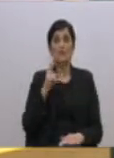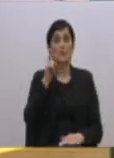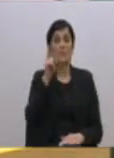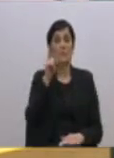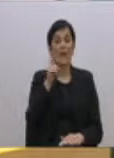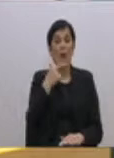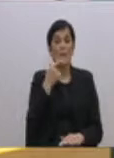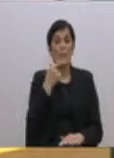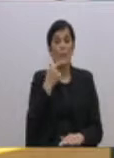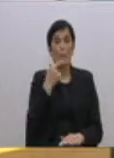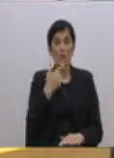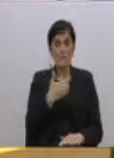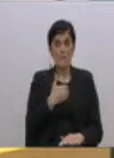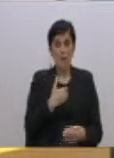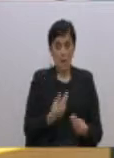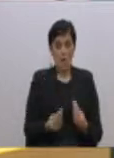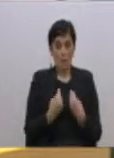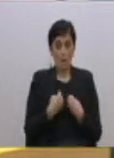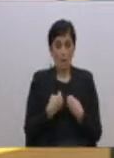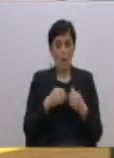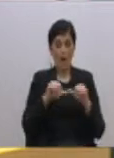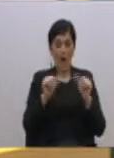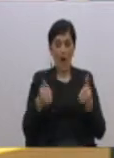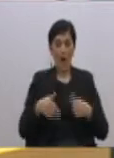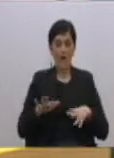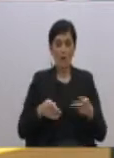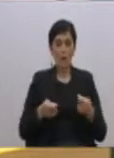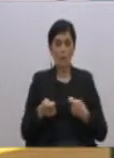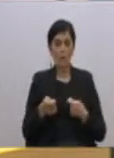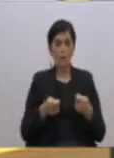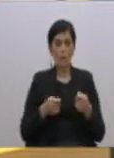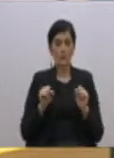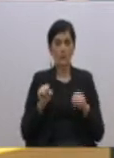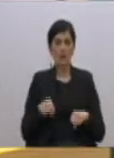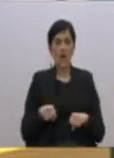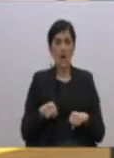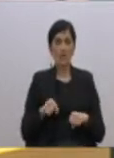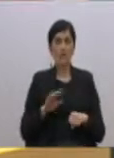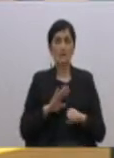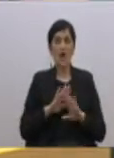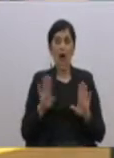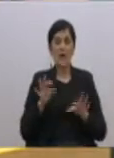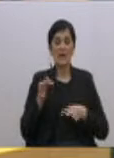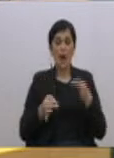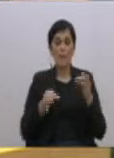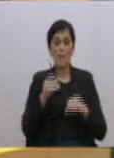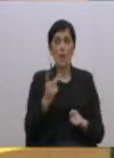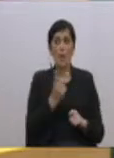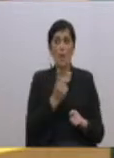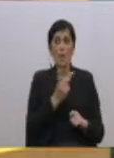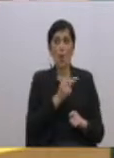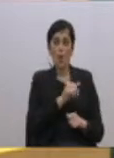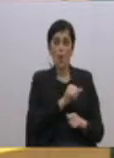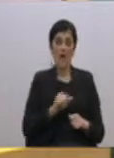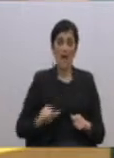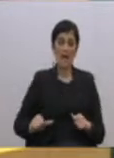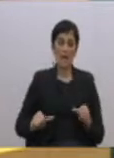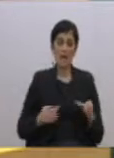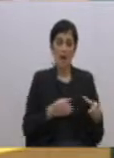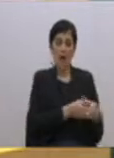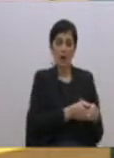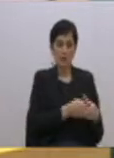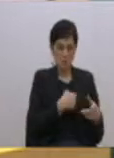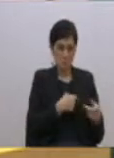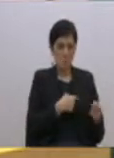ამბობენ მე მომეცი არაფორმალური მართველობის საშუალება არამოსამართლეებს რაღაცა მეორი და მე ვმართავ ამათ,